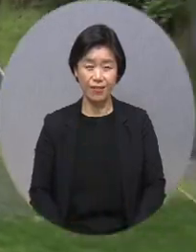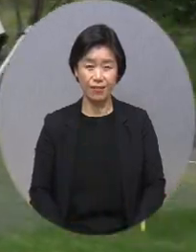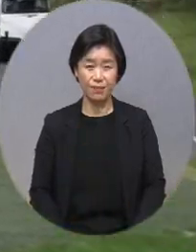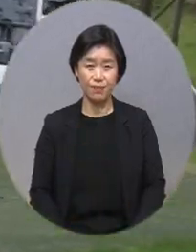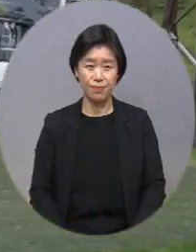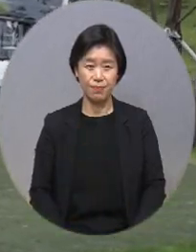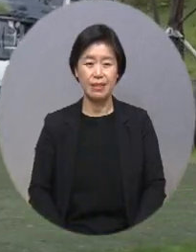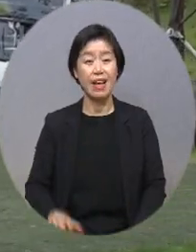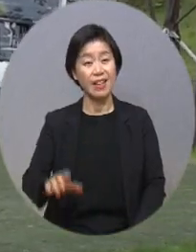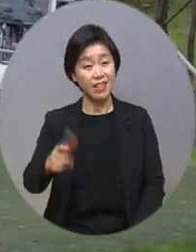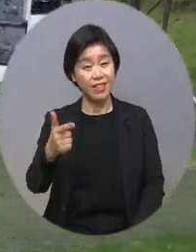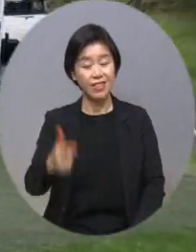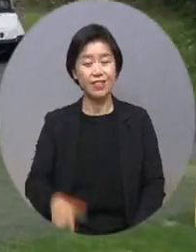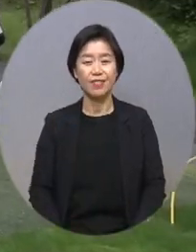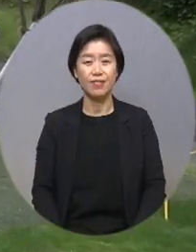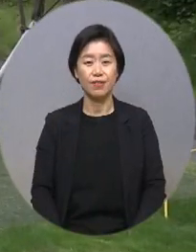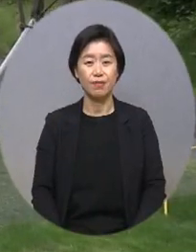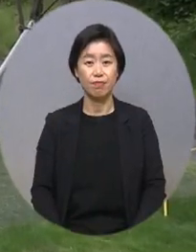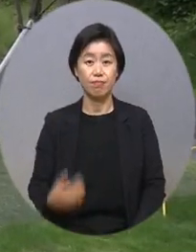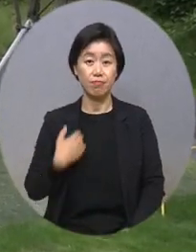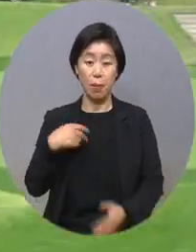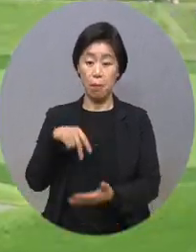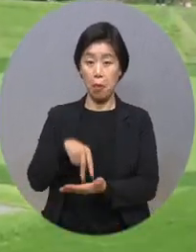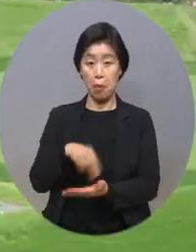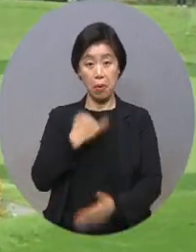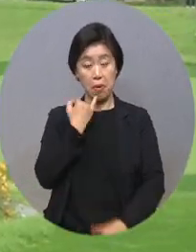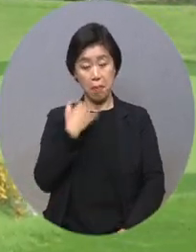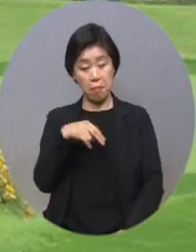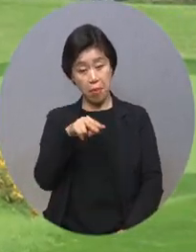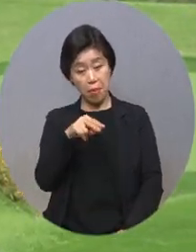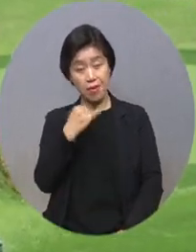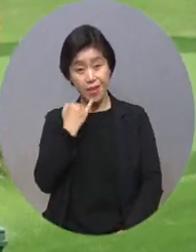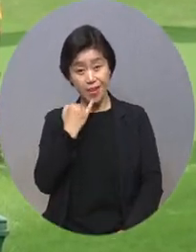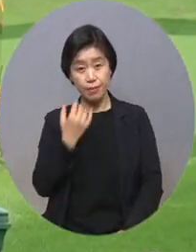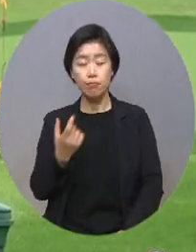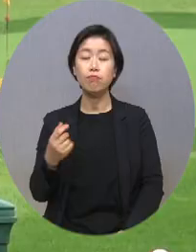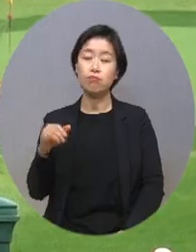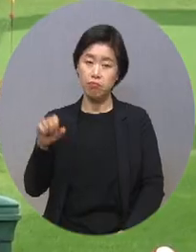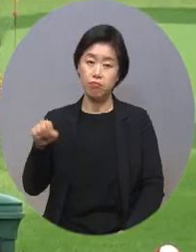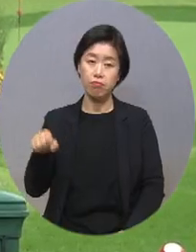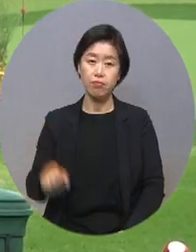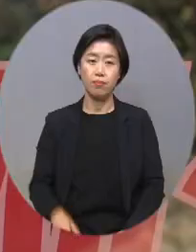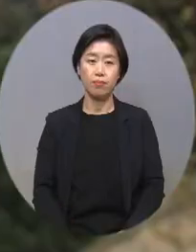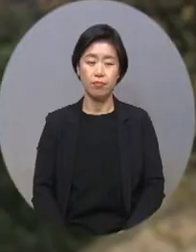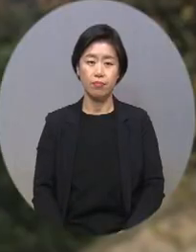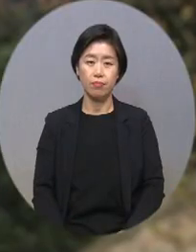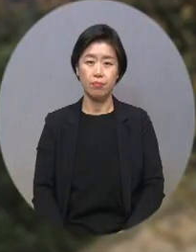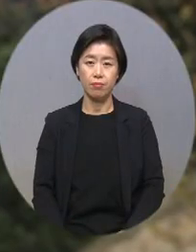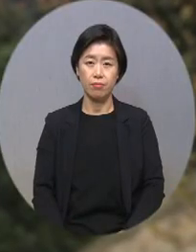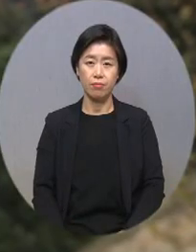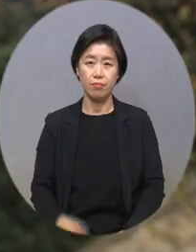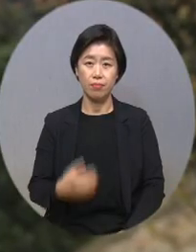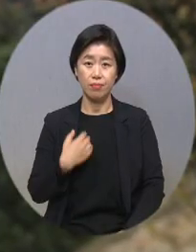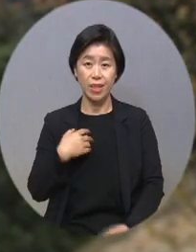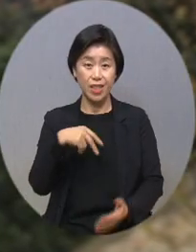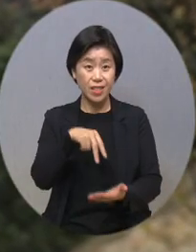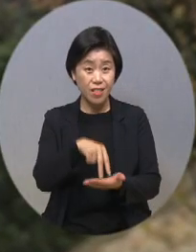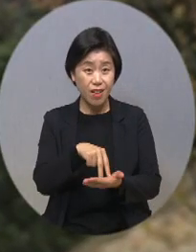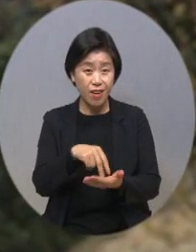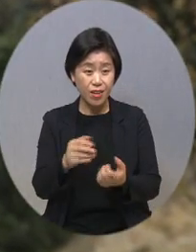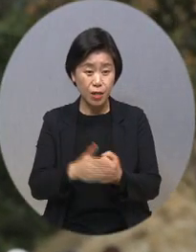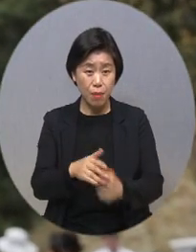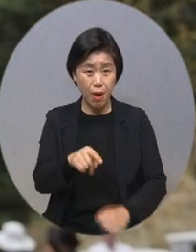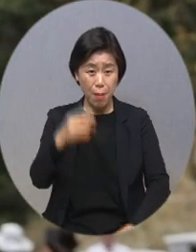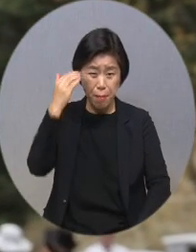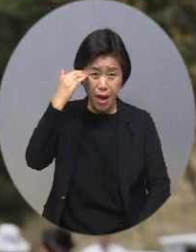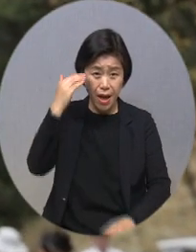아니거든. 오빠 나 여기 서 있어도 되지? 서 있어도 돼? 응. 우리 사이에 내가 옆에 있다고 뭐 오빠가 안 맞고 그런 스타일 아니잖아? 그럼